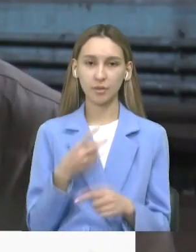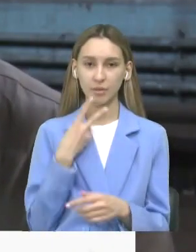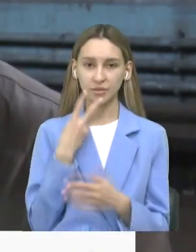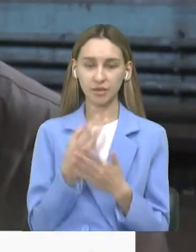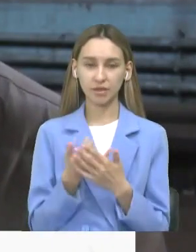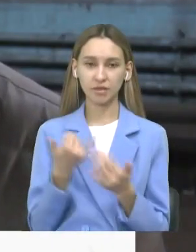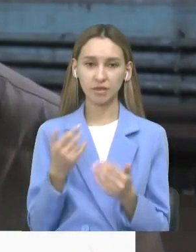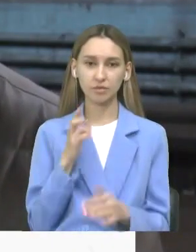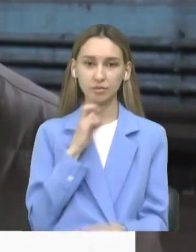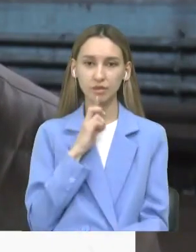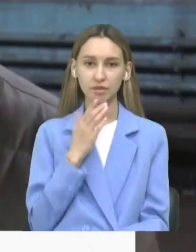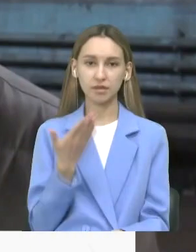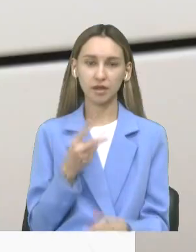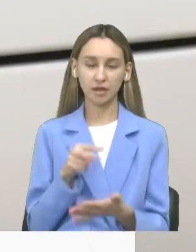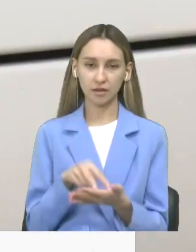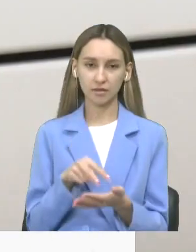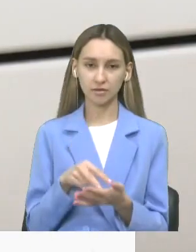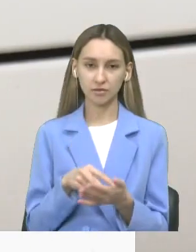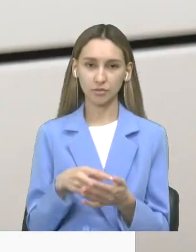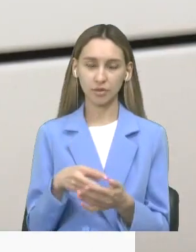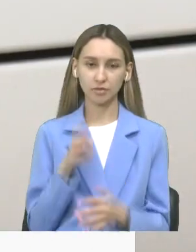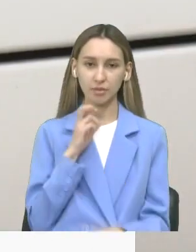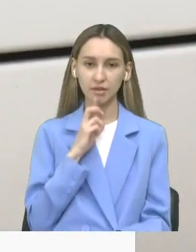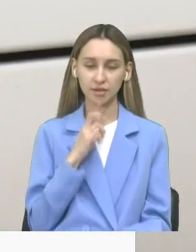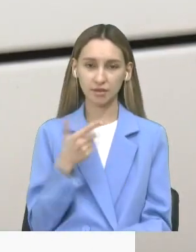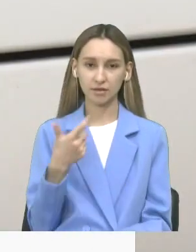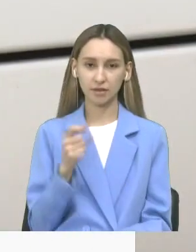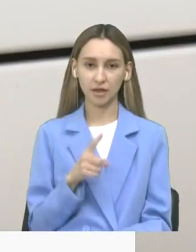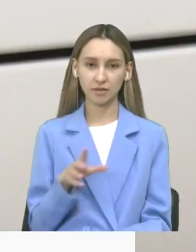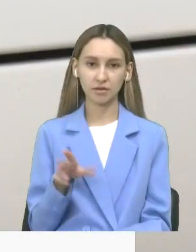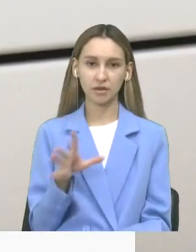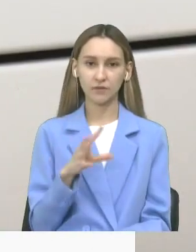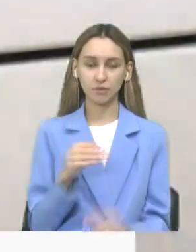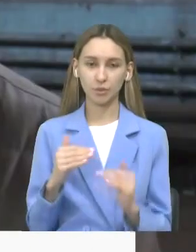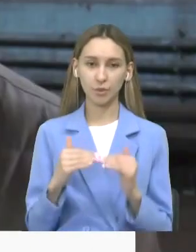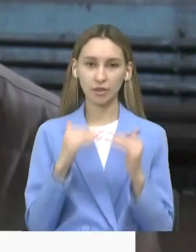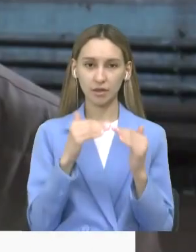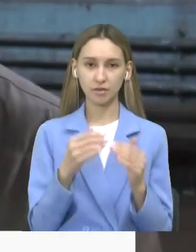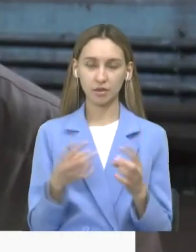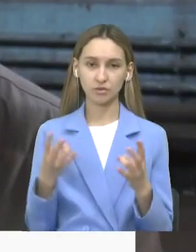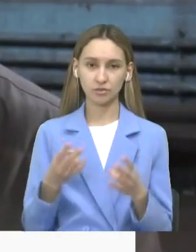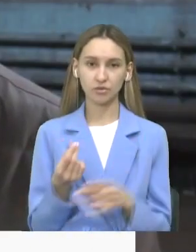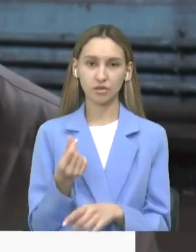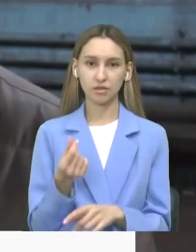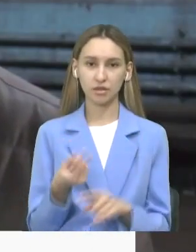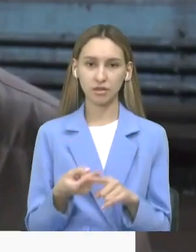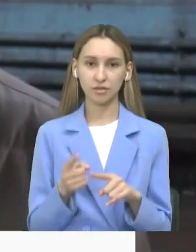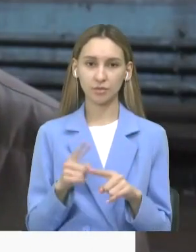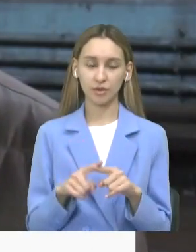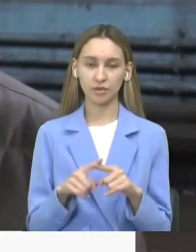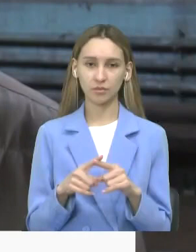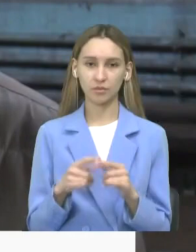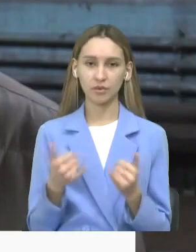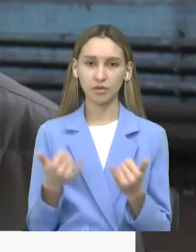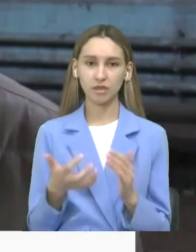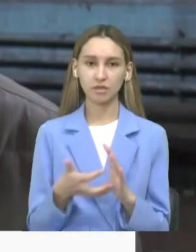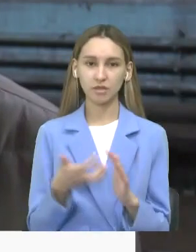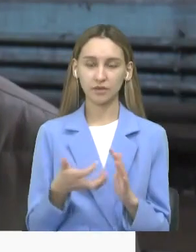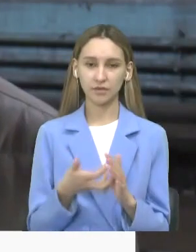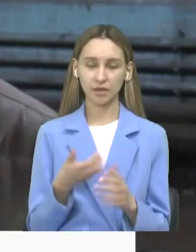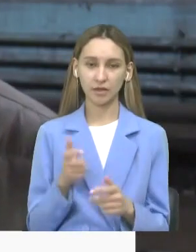100 теңгеге дейін өсуін күтеміз. Жолаушыларды тасымалдау қашанда табысынан шығыны көп кәсіп түрі. Субсидиялау толық көлемде